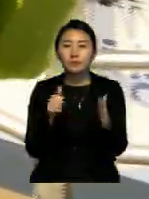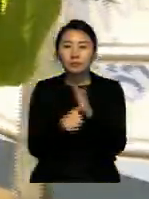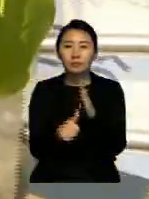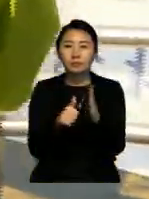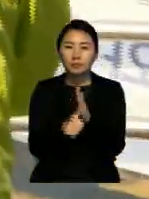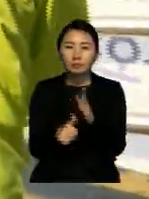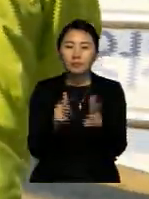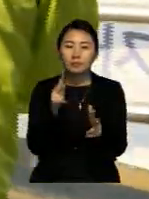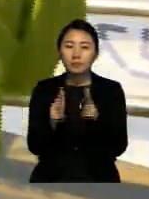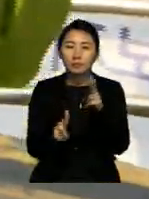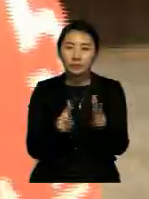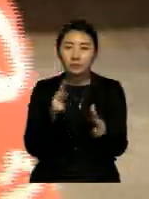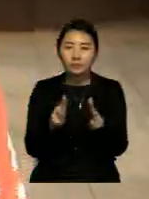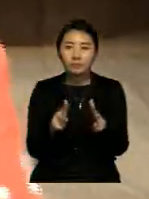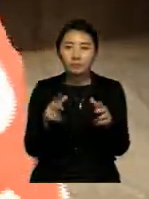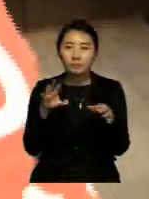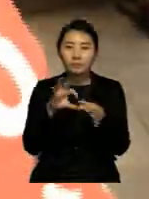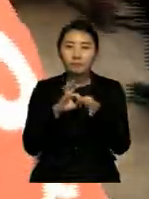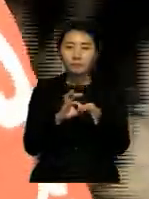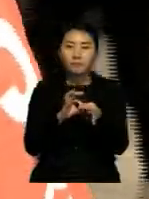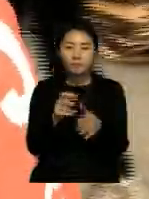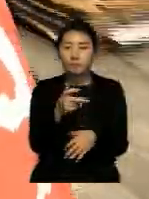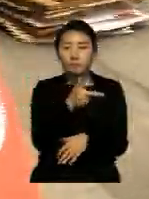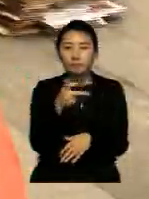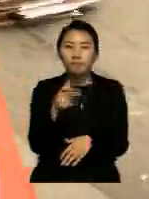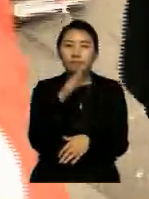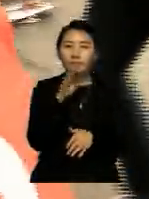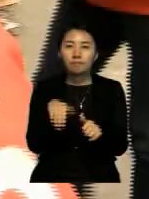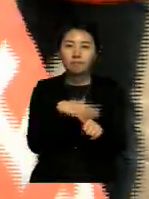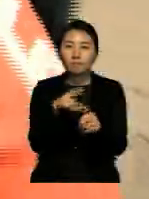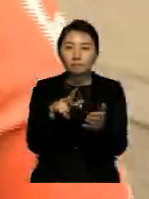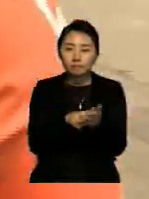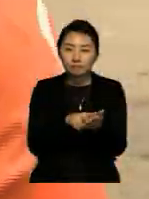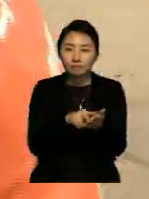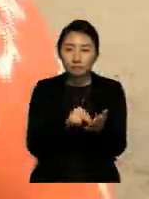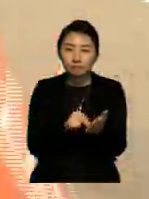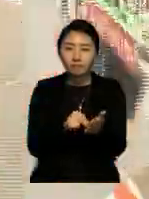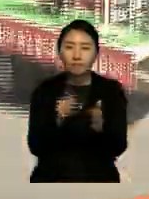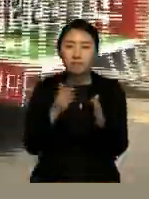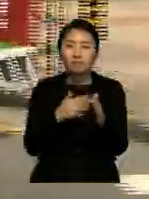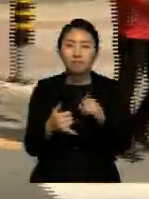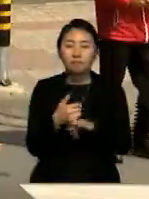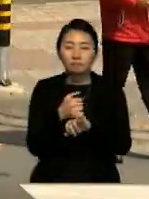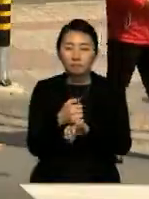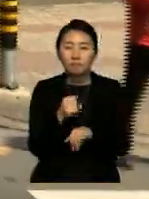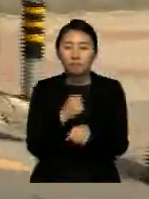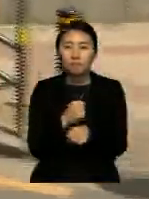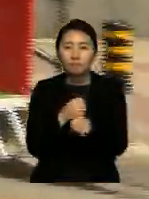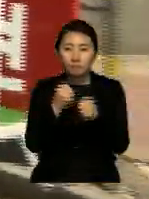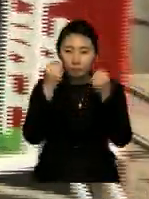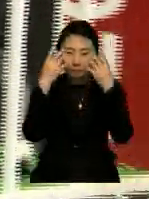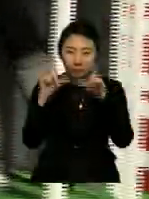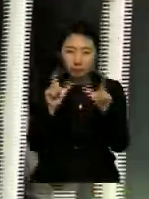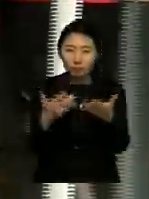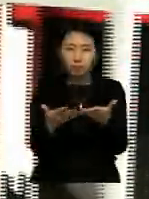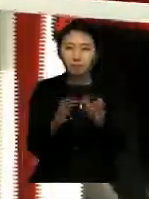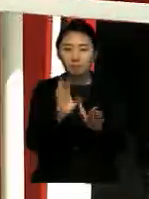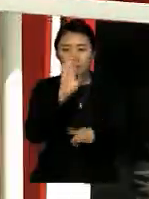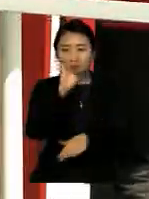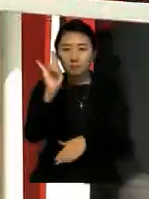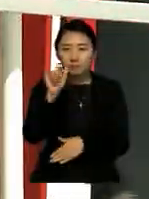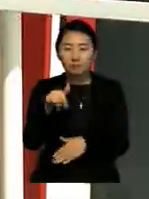사업이 구리시 최대 관심사이자 가장 시급한 현안 문제라며 공약을 다듬고 있습니다. 새누리당 백경현